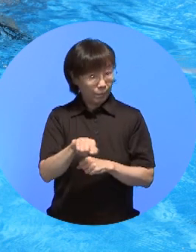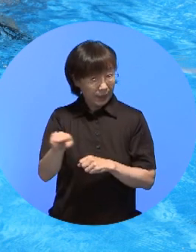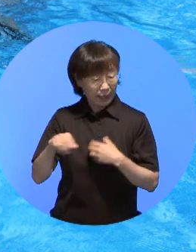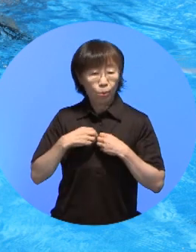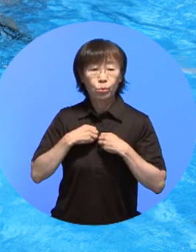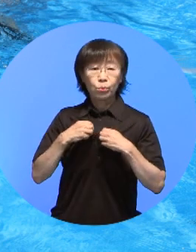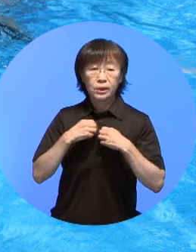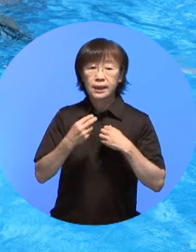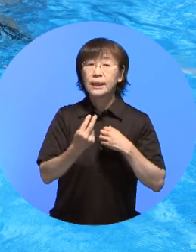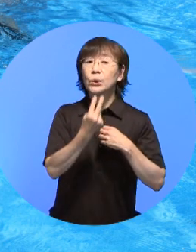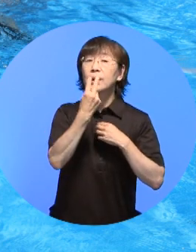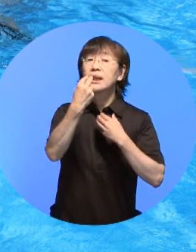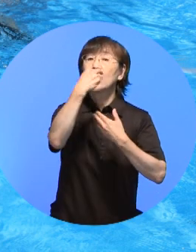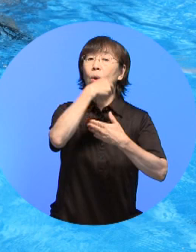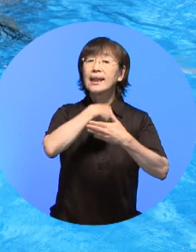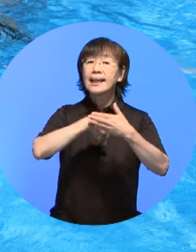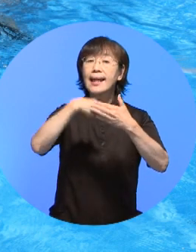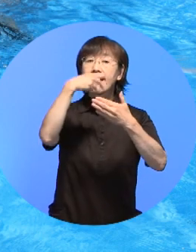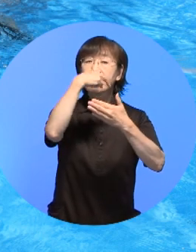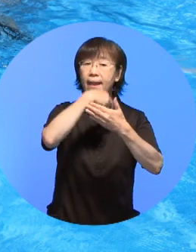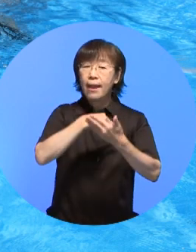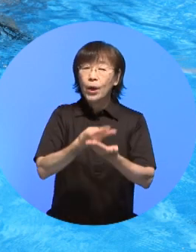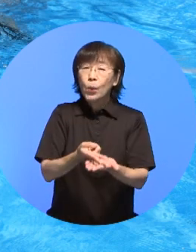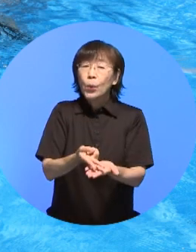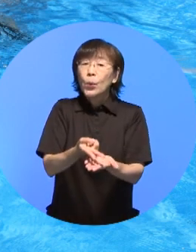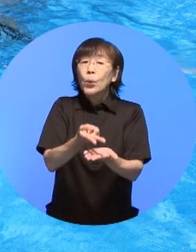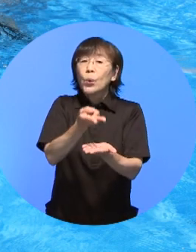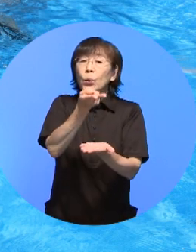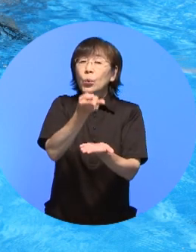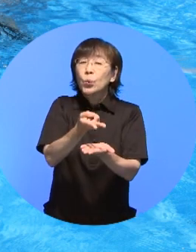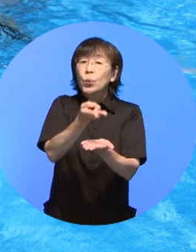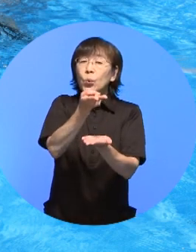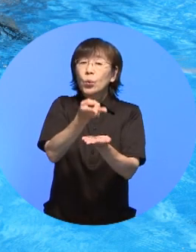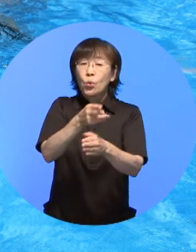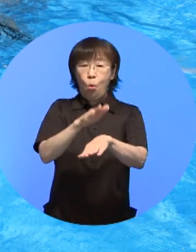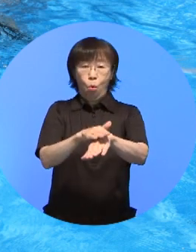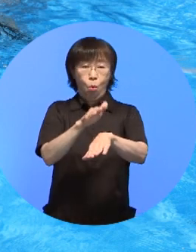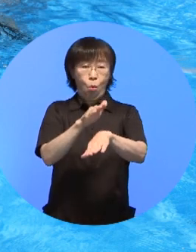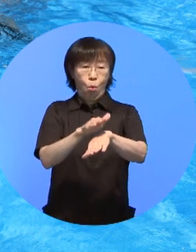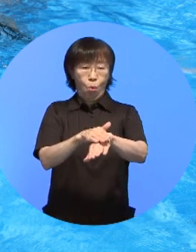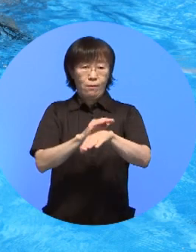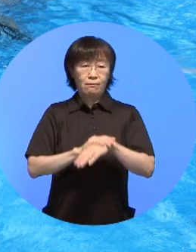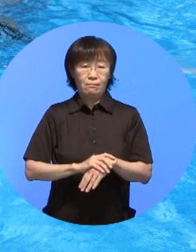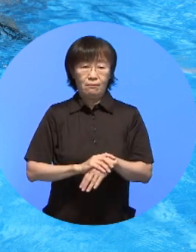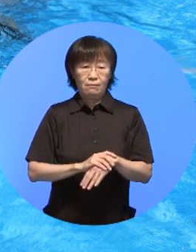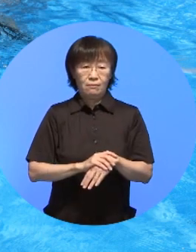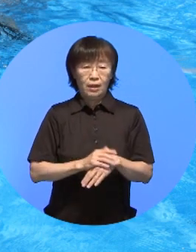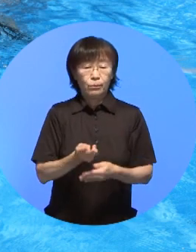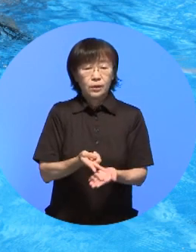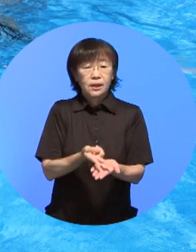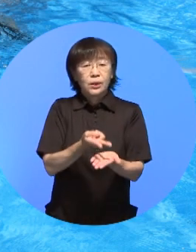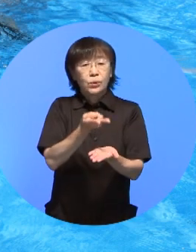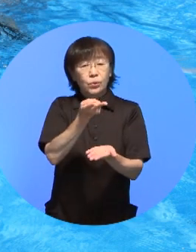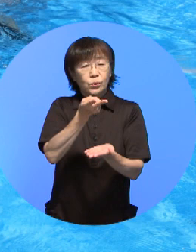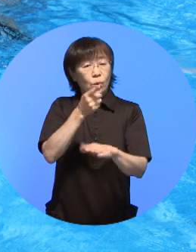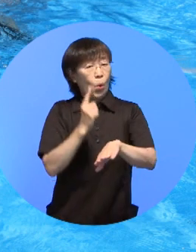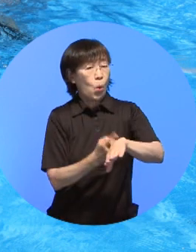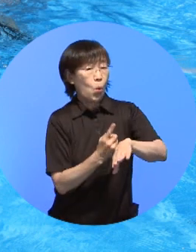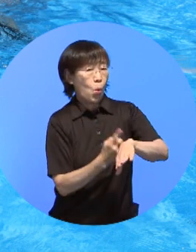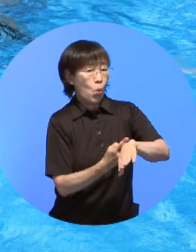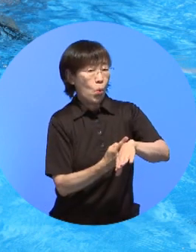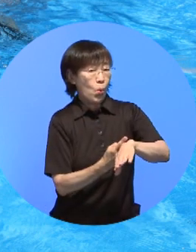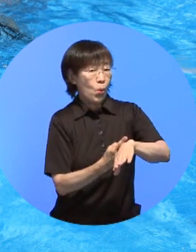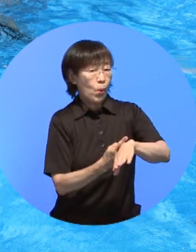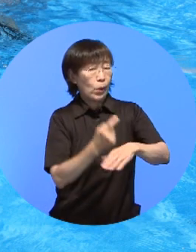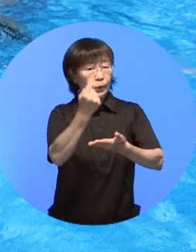たその後児童は着意に空気を取り入れる浮身の方法を学習教師から水に